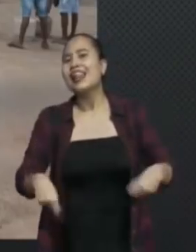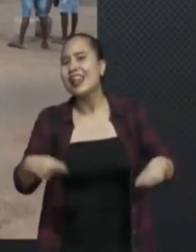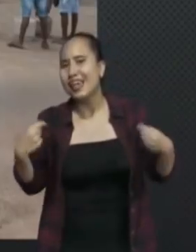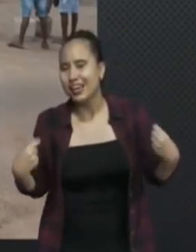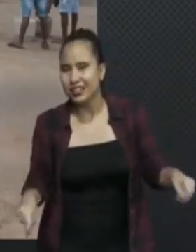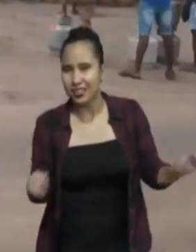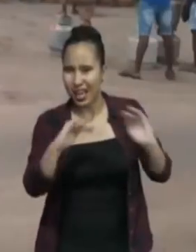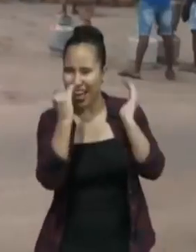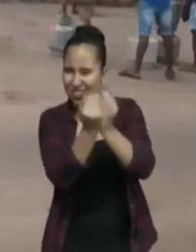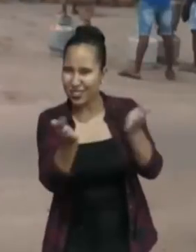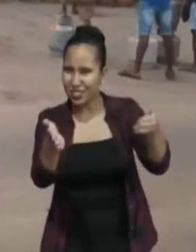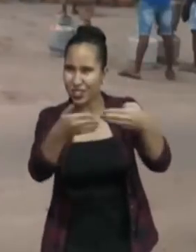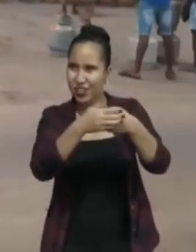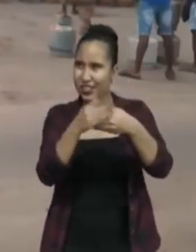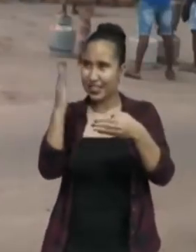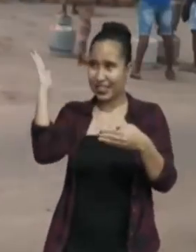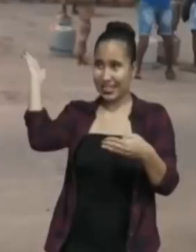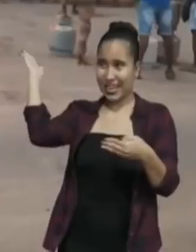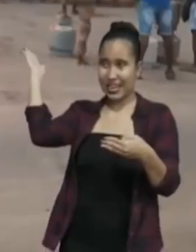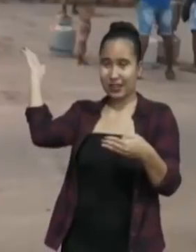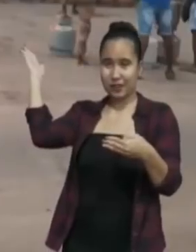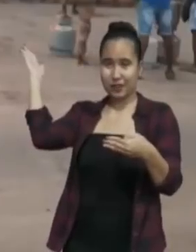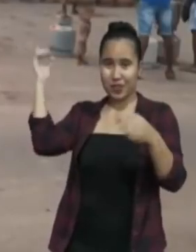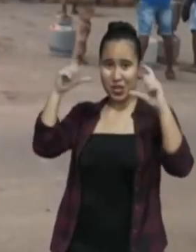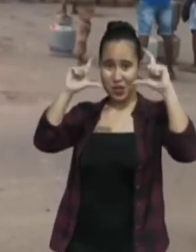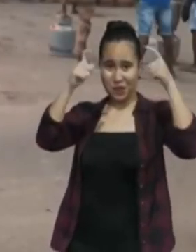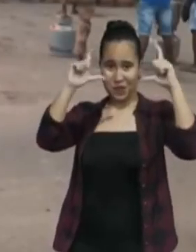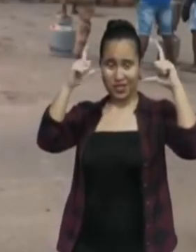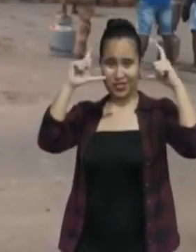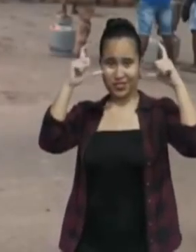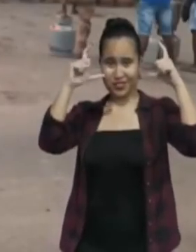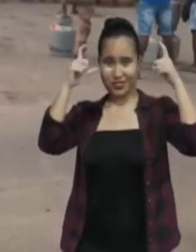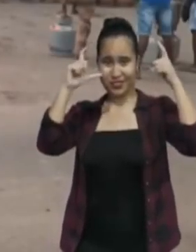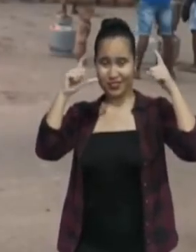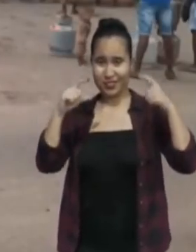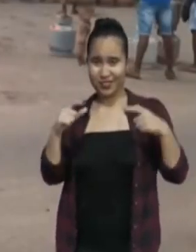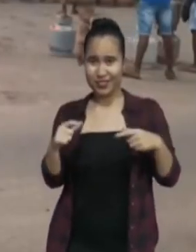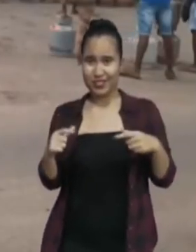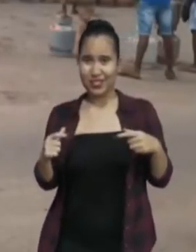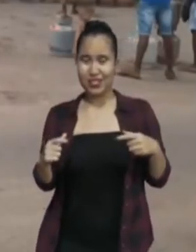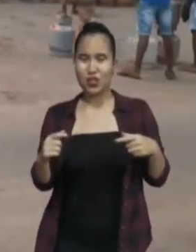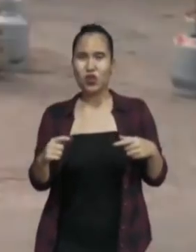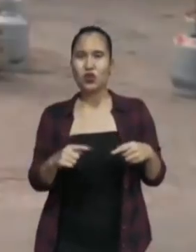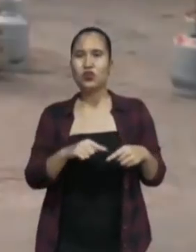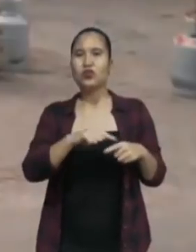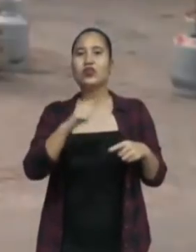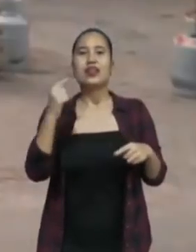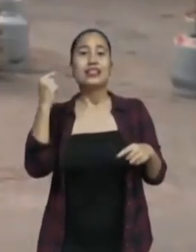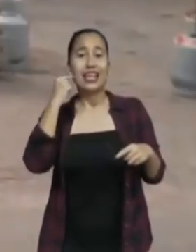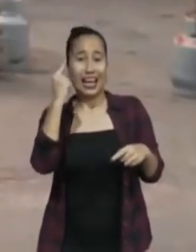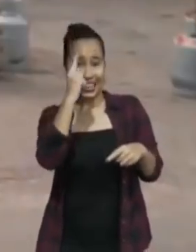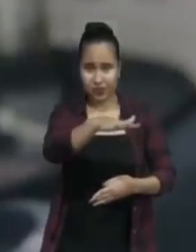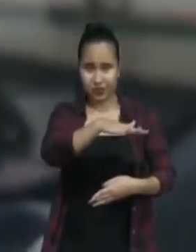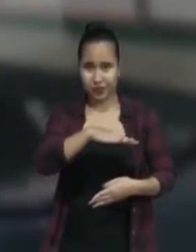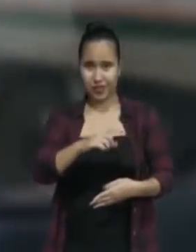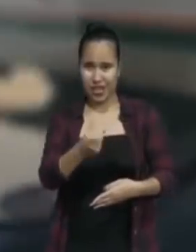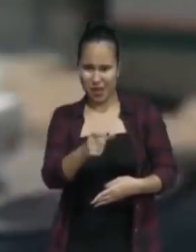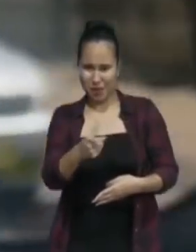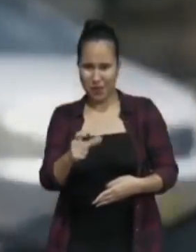En kijkt u daar, dit zijn gewoon beelden, gewoon van de dag door. Eén dag maar.